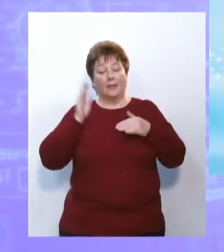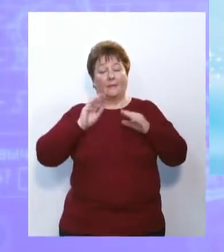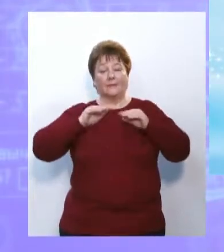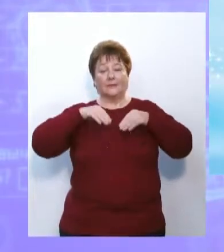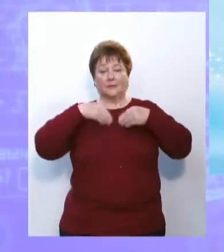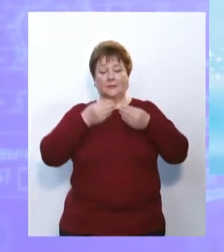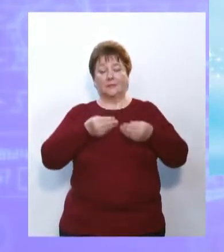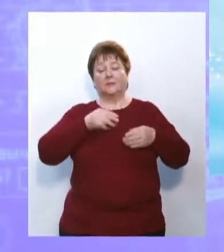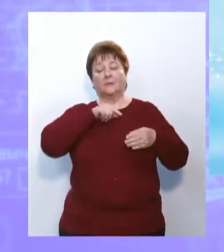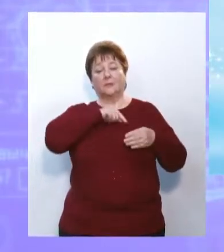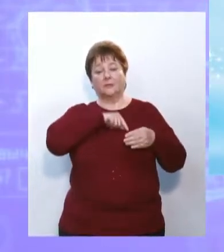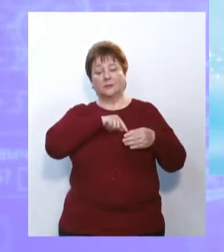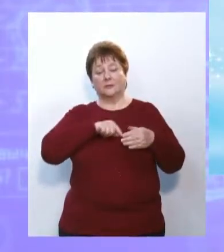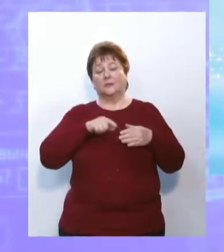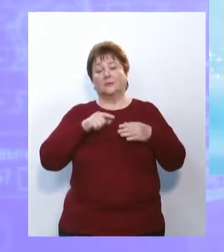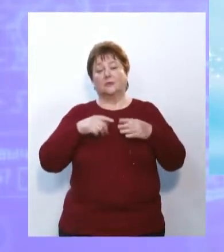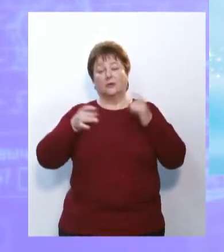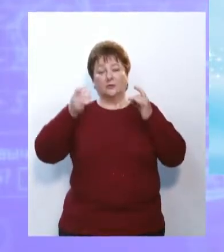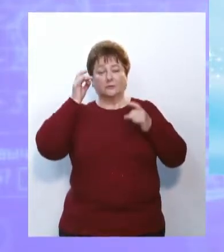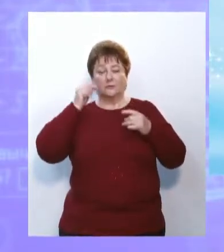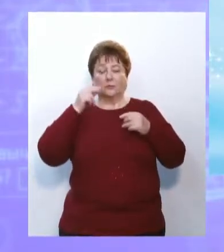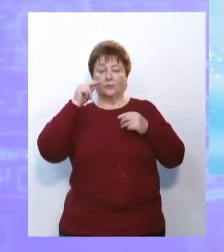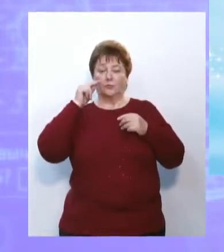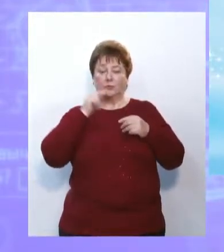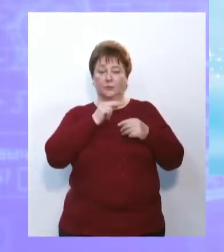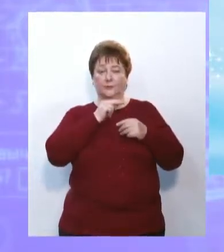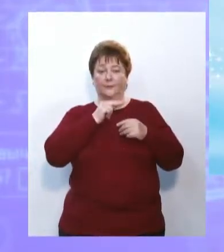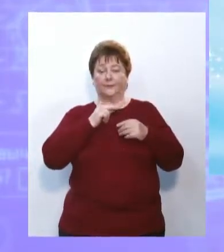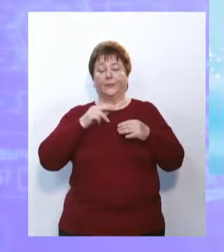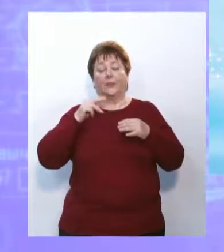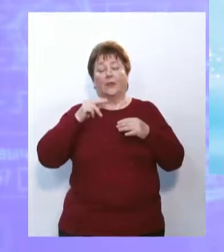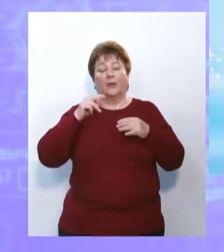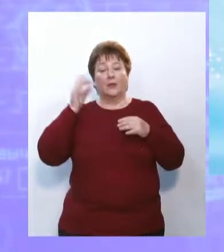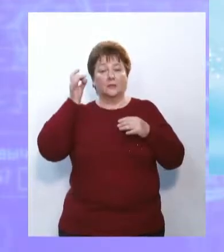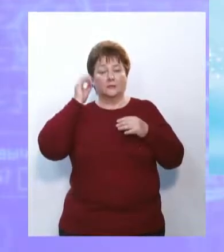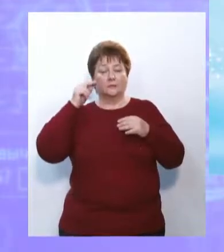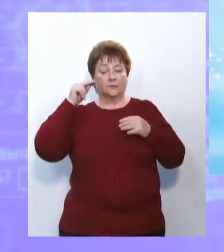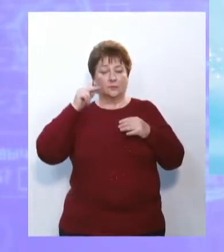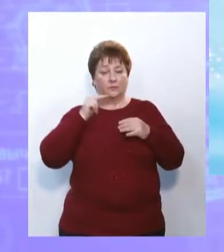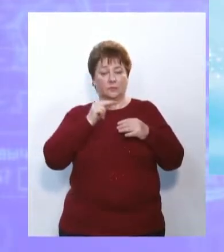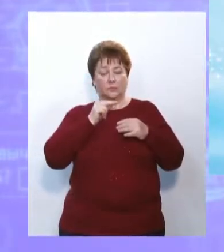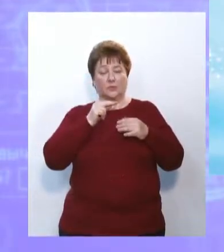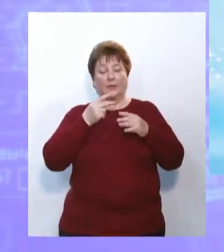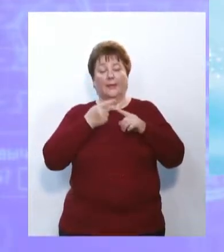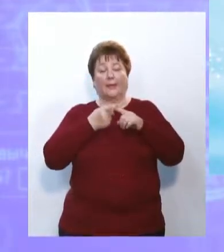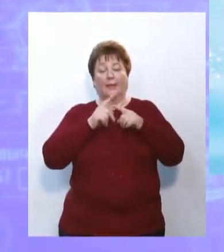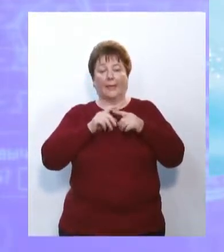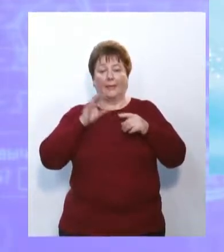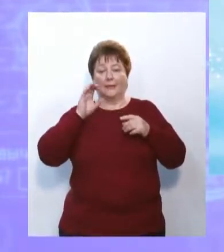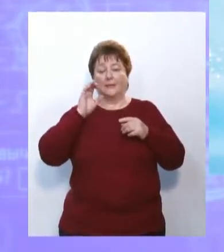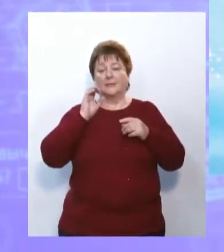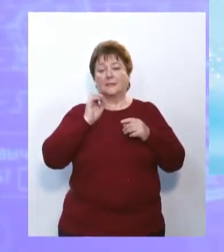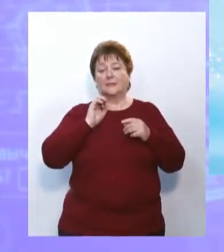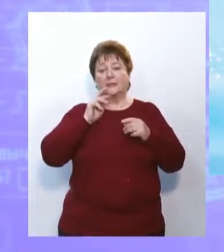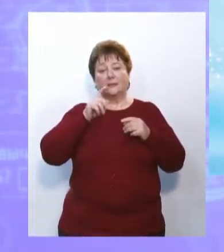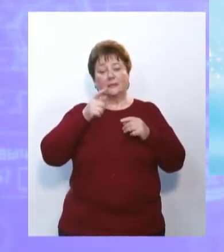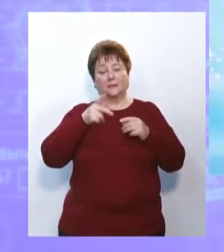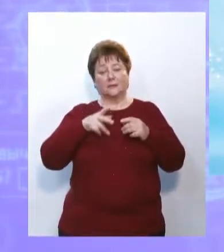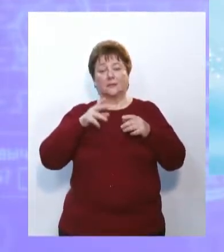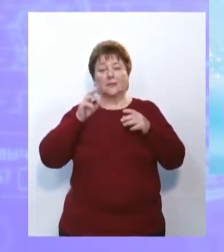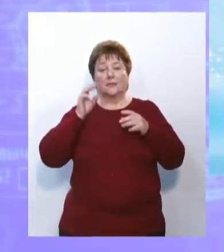дадим характеристику звуку Ч. Звук Ч – это согласный звук.